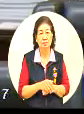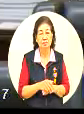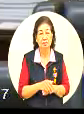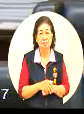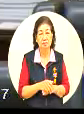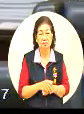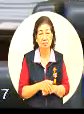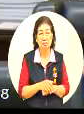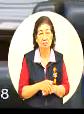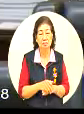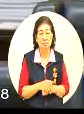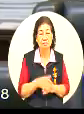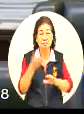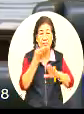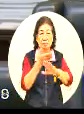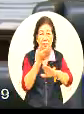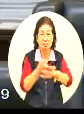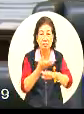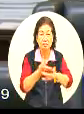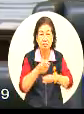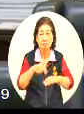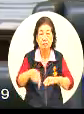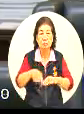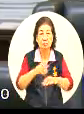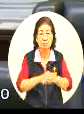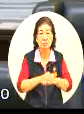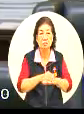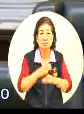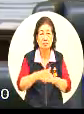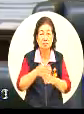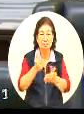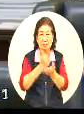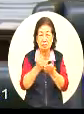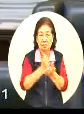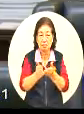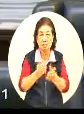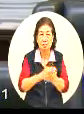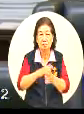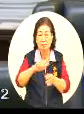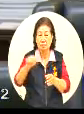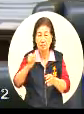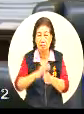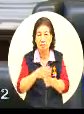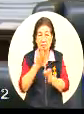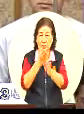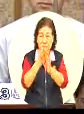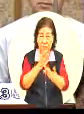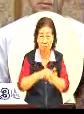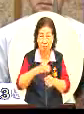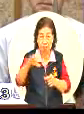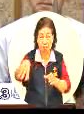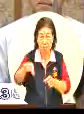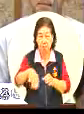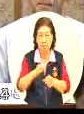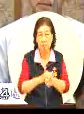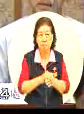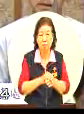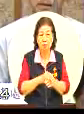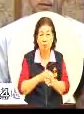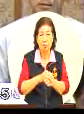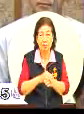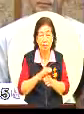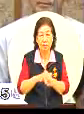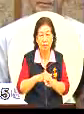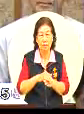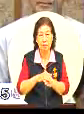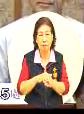这个堆放货柜囤化区，他那里在不呀？ 请局长回答。 那个出路，哎， 啊，那个谢